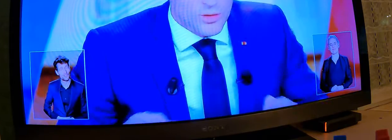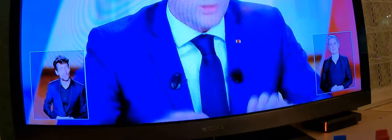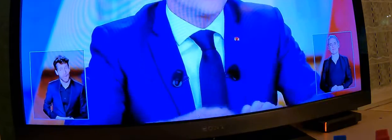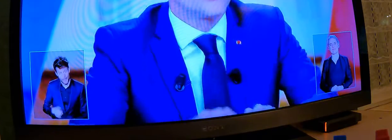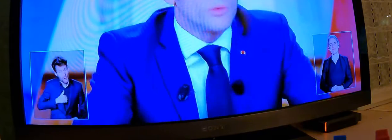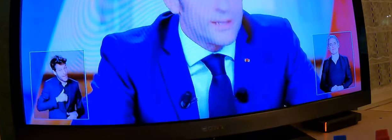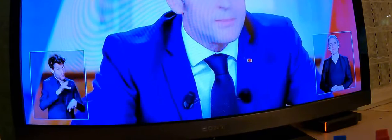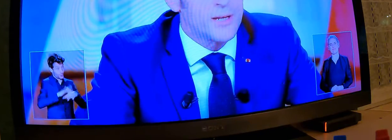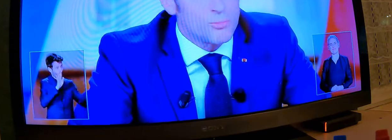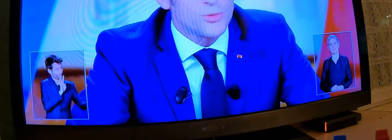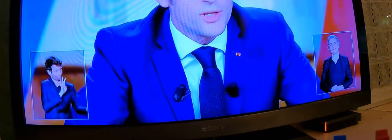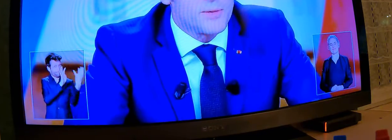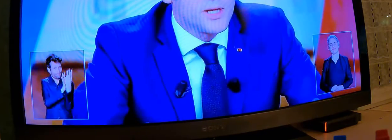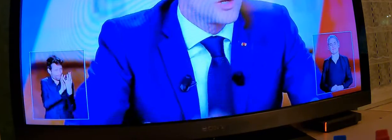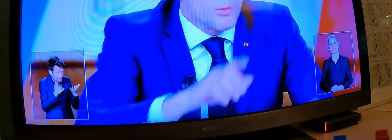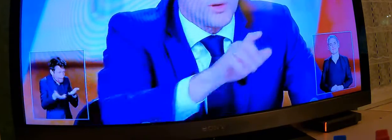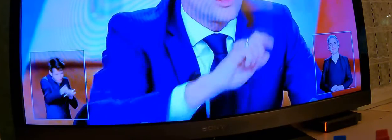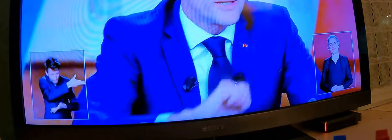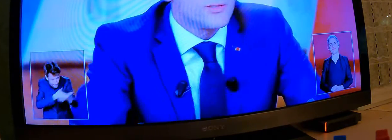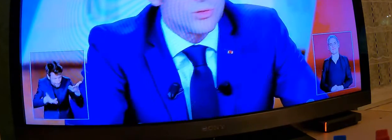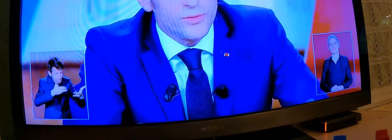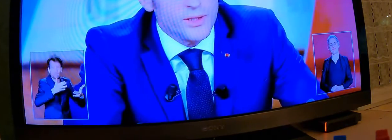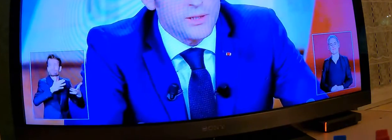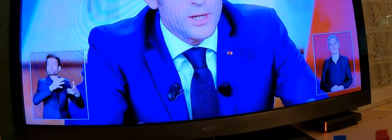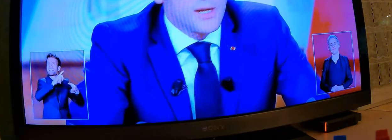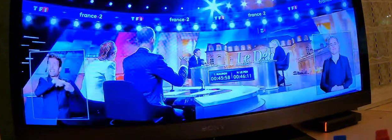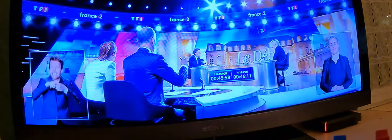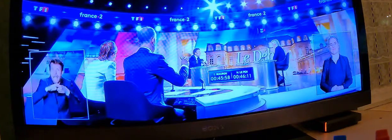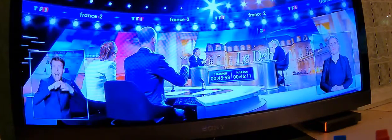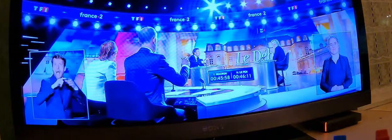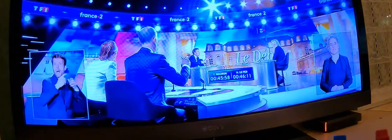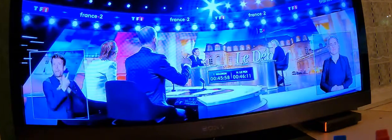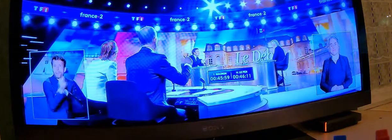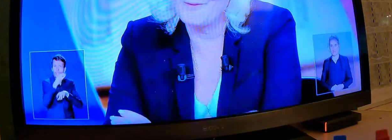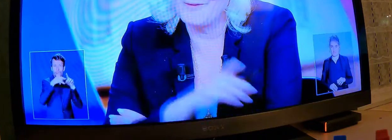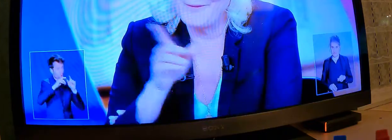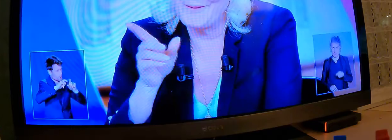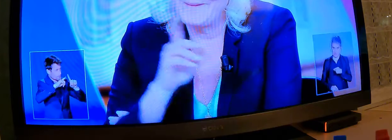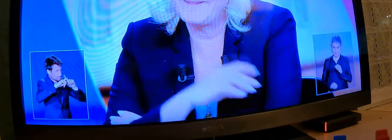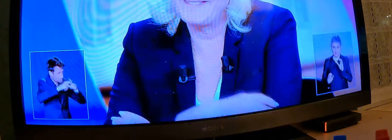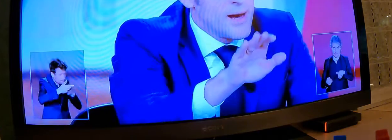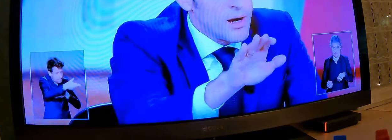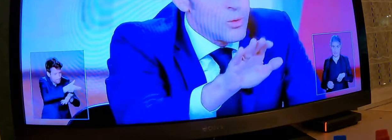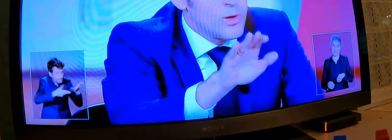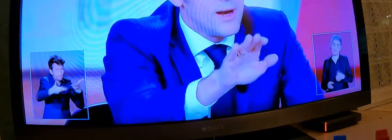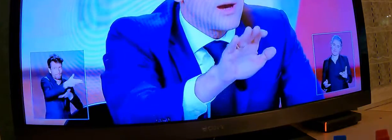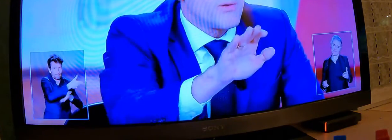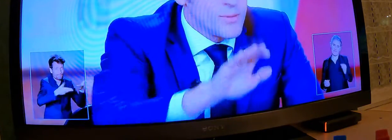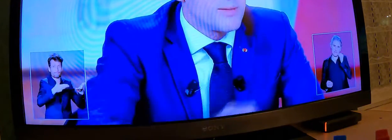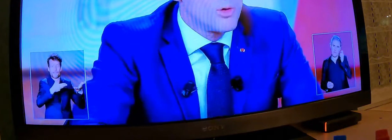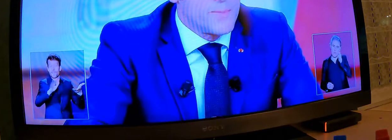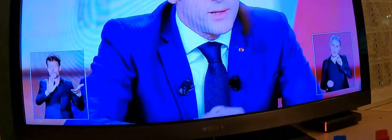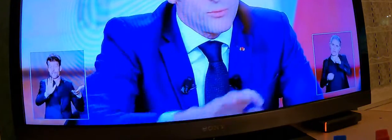partenaires sociaux, qu'ils ont été autour de la table, les responsables, que pendant la crise Covid... Ils ne vont pas être très contents que vous les appeliez pour le coup.